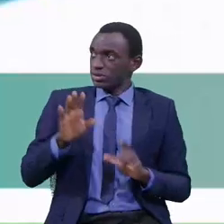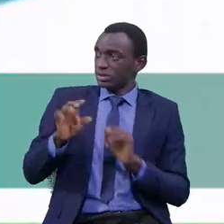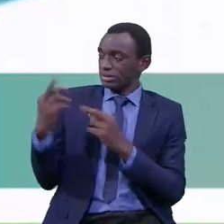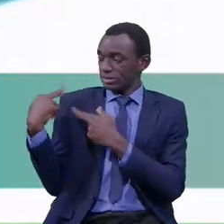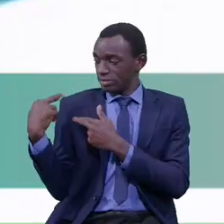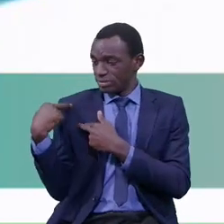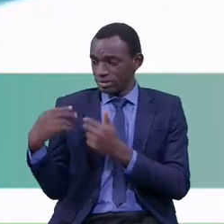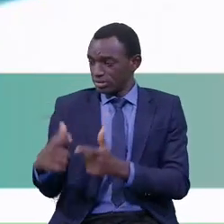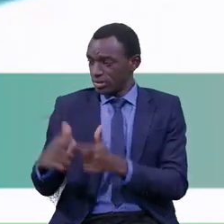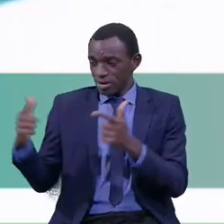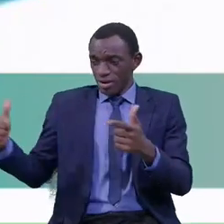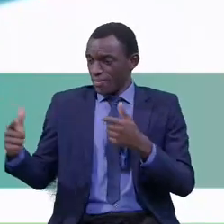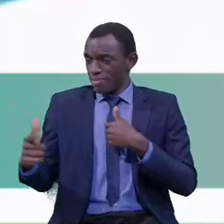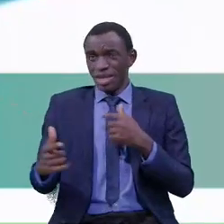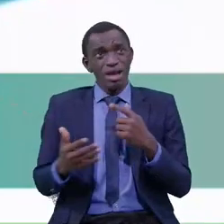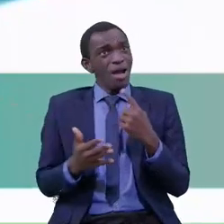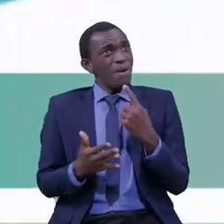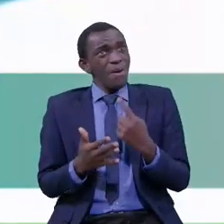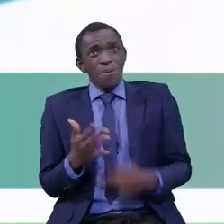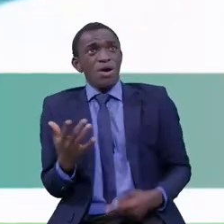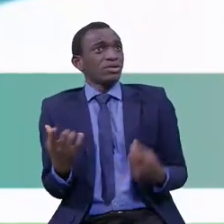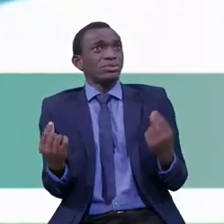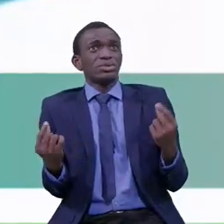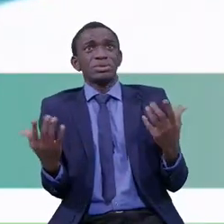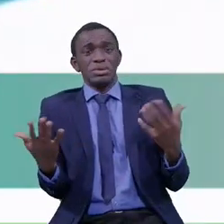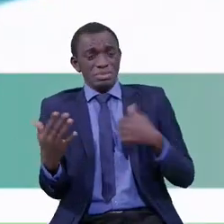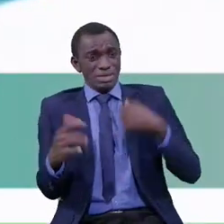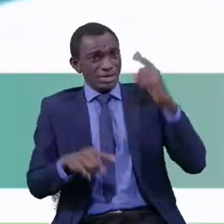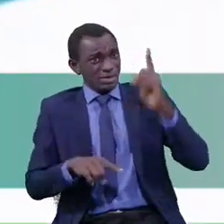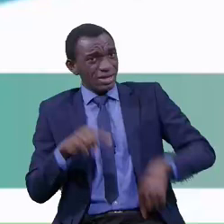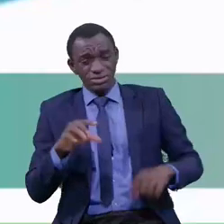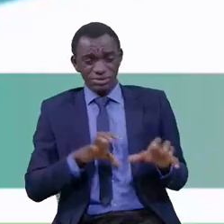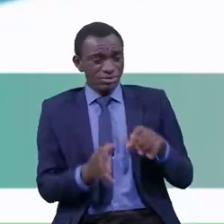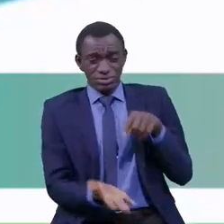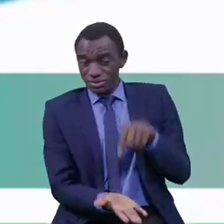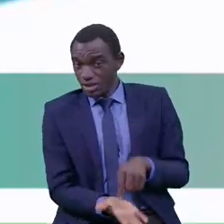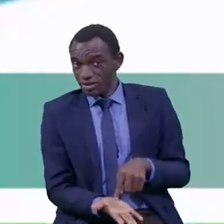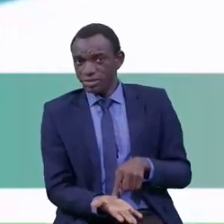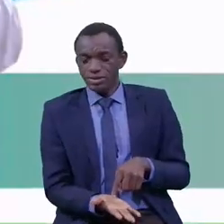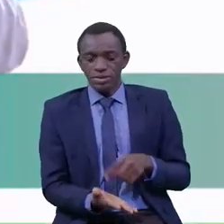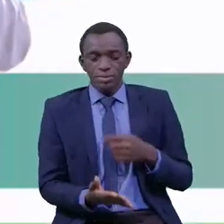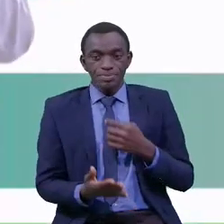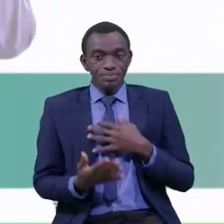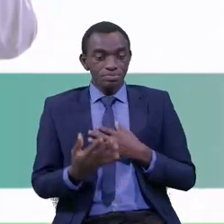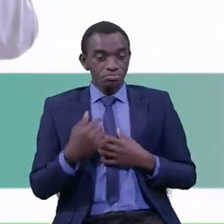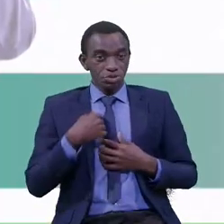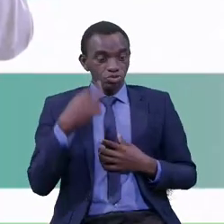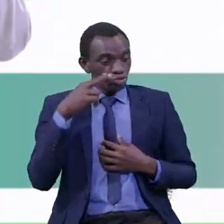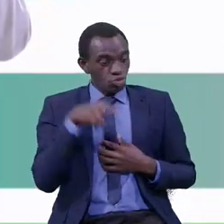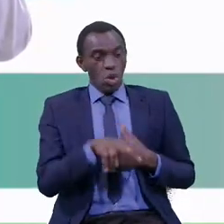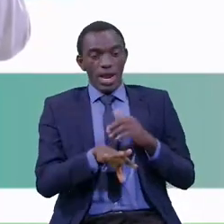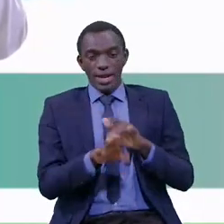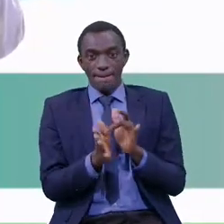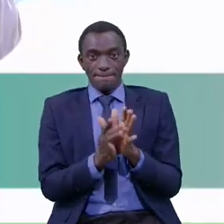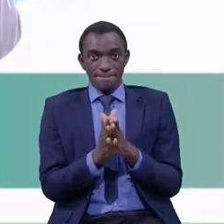je me dis, mais comment est-ce que je peux le faire? Et je regarde les Écritures. Et je prends ce